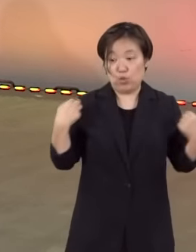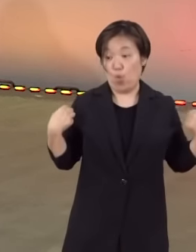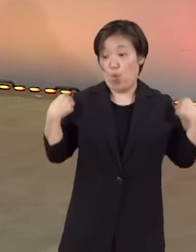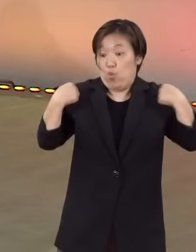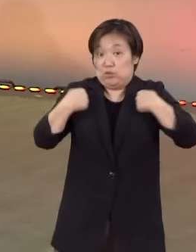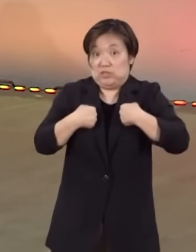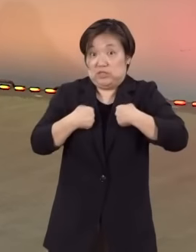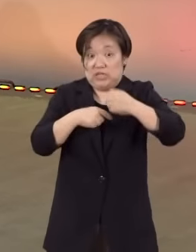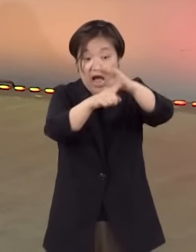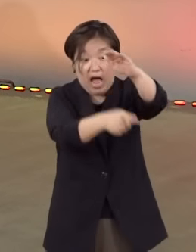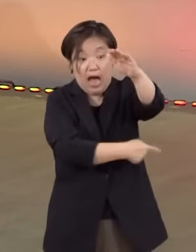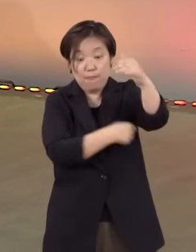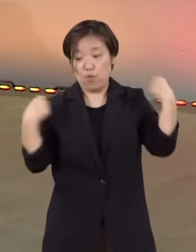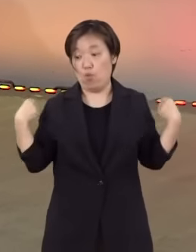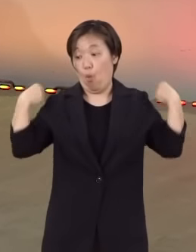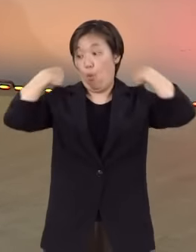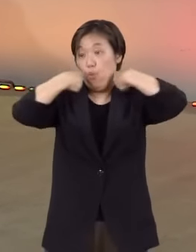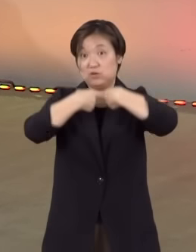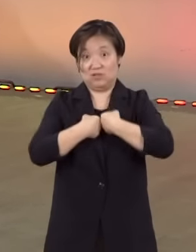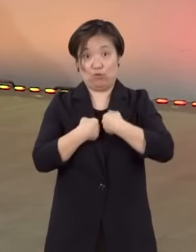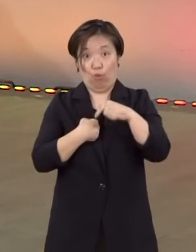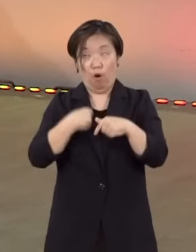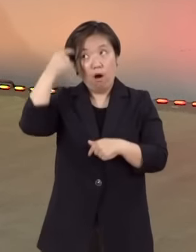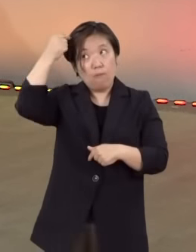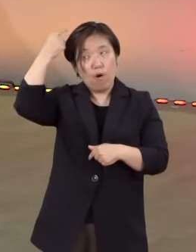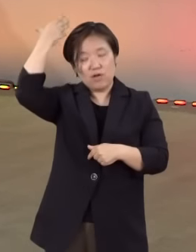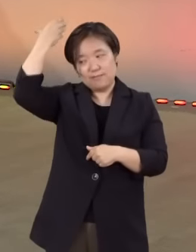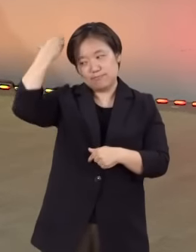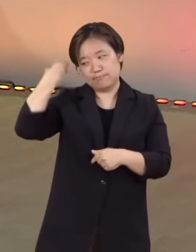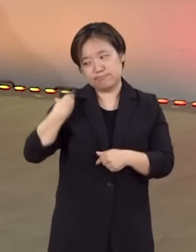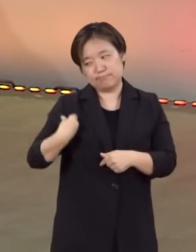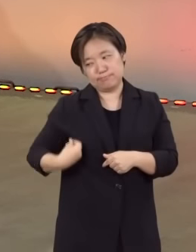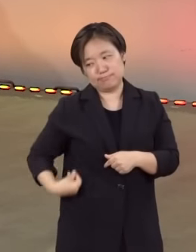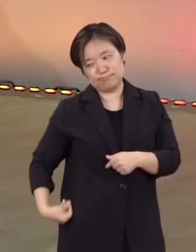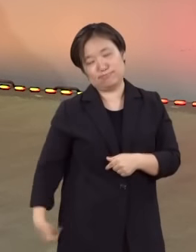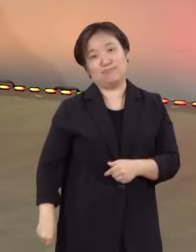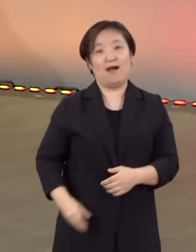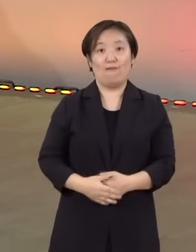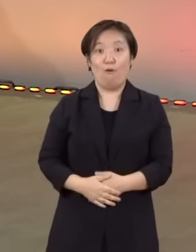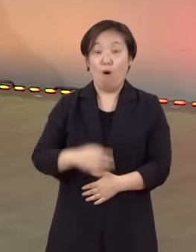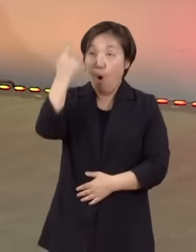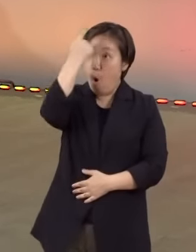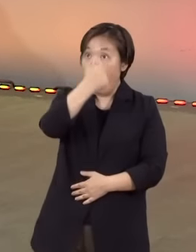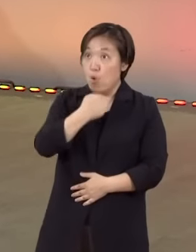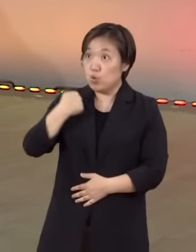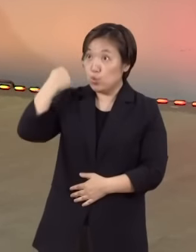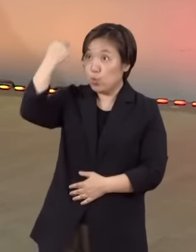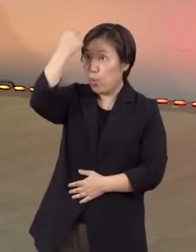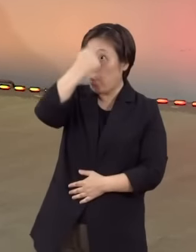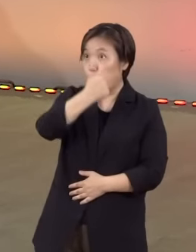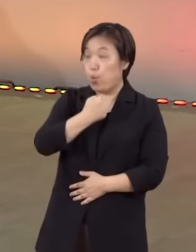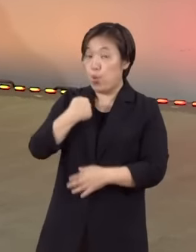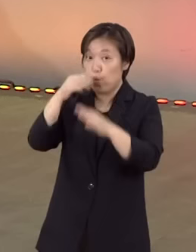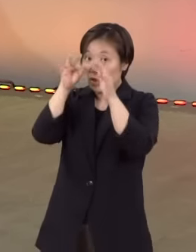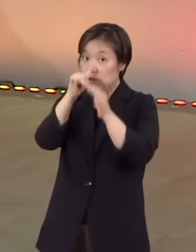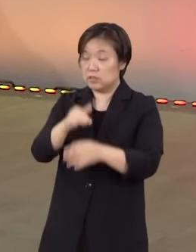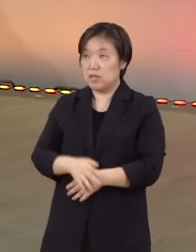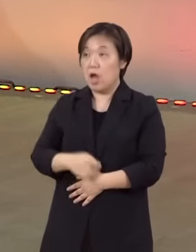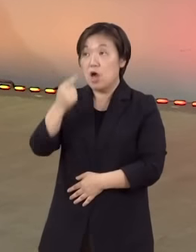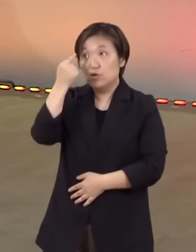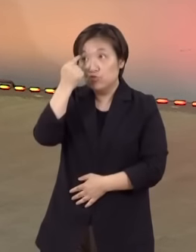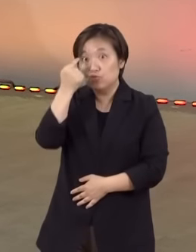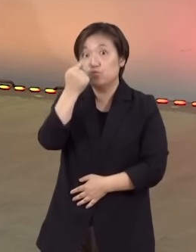긴 생머리 카락에 얼굴 형태는 달걀 형태인데 눈 코